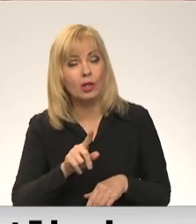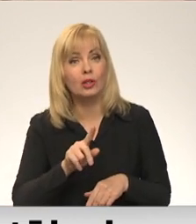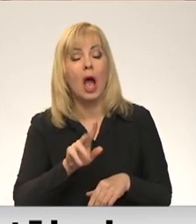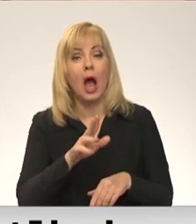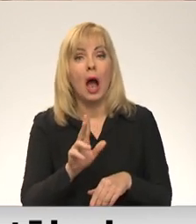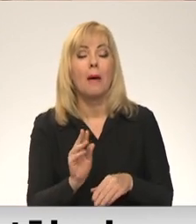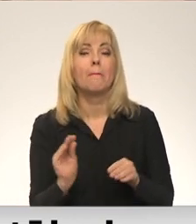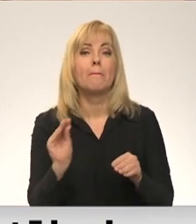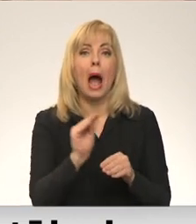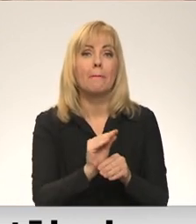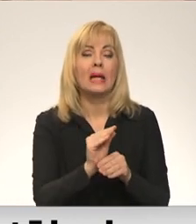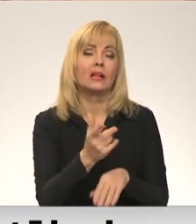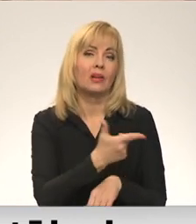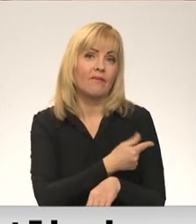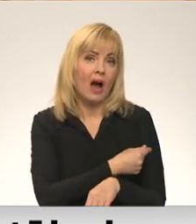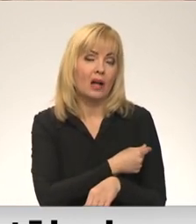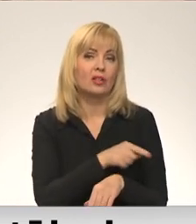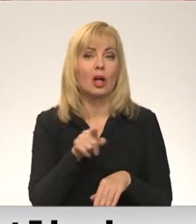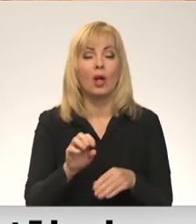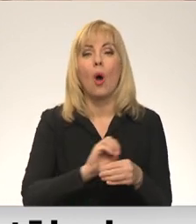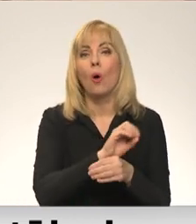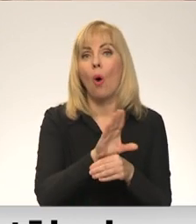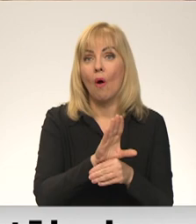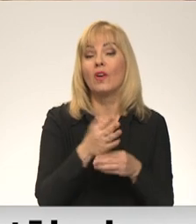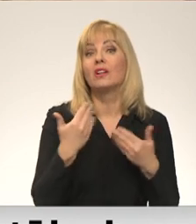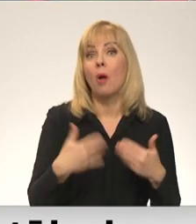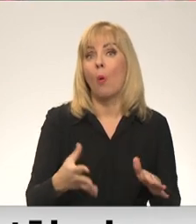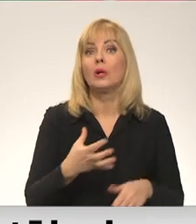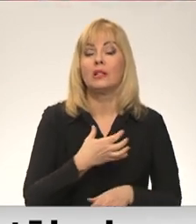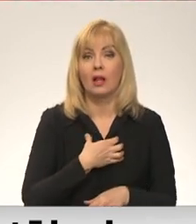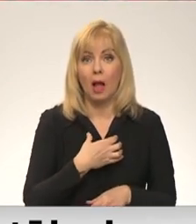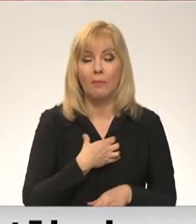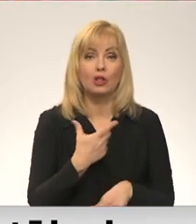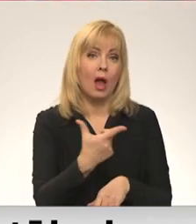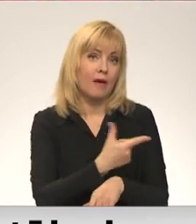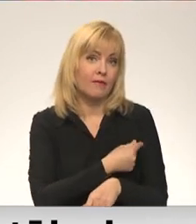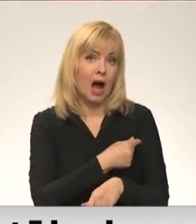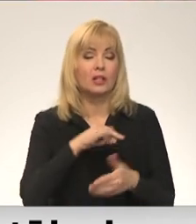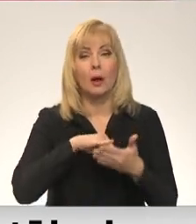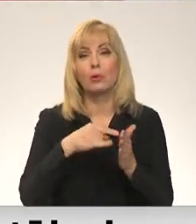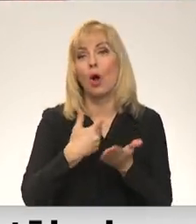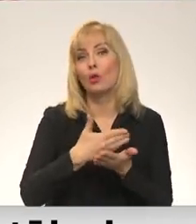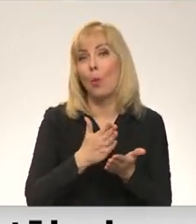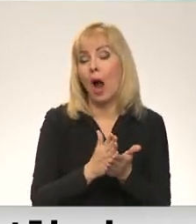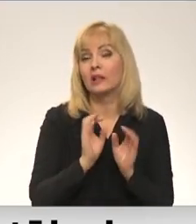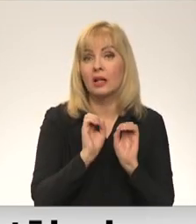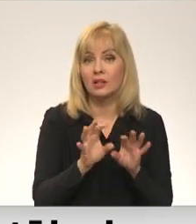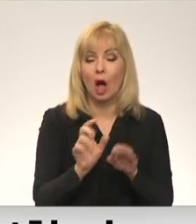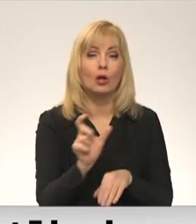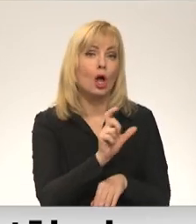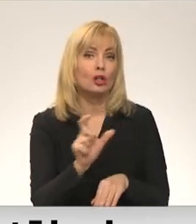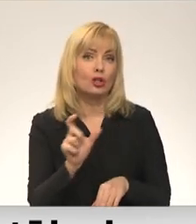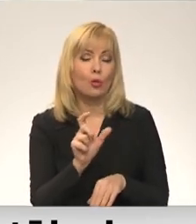vakcinācija vai pamatu vakcinācija, tie ar COVID-19 ir izslimojuši. Vakcinācijas projekta nodaļā stāsta, ka šobrīd